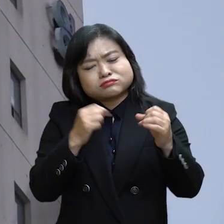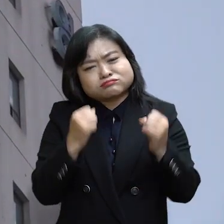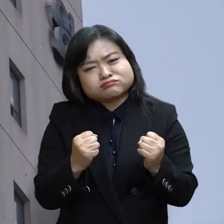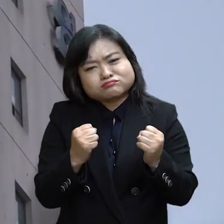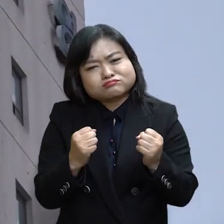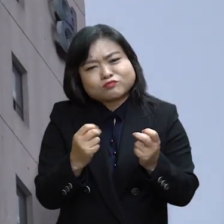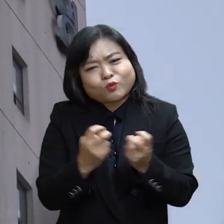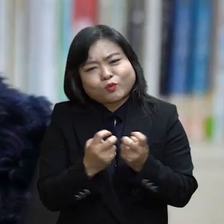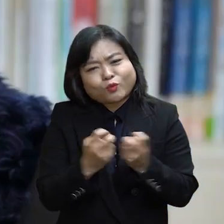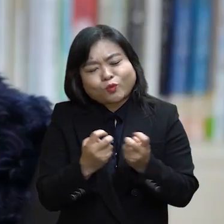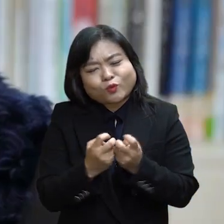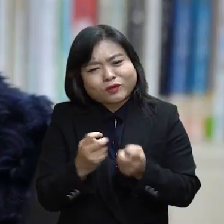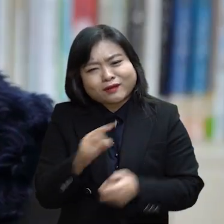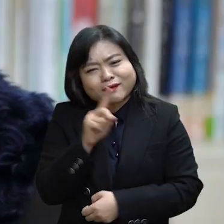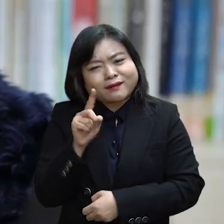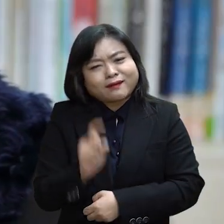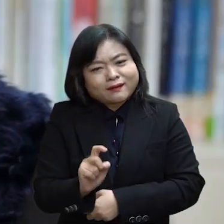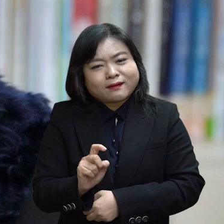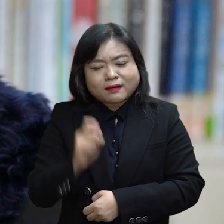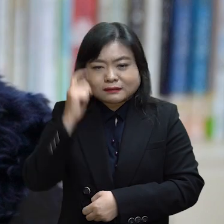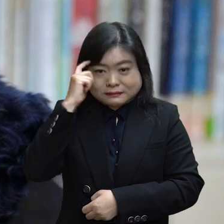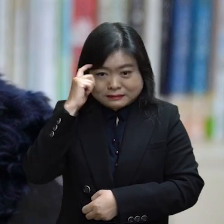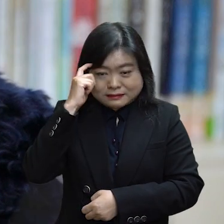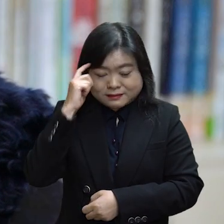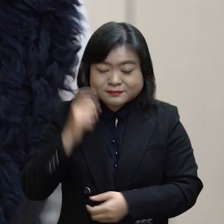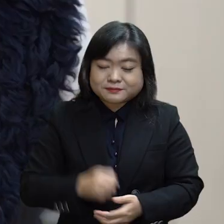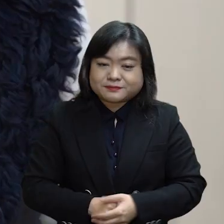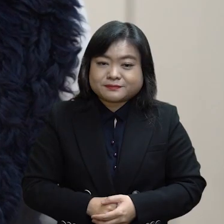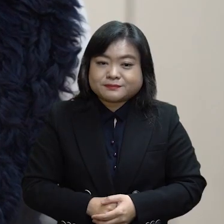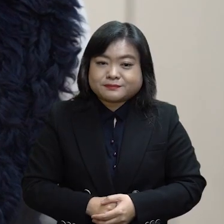있었지 하는 생각이 이렇게 들고